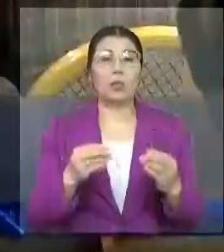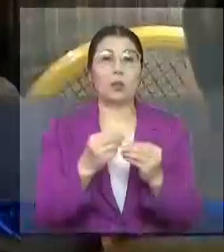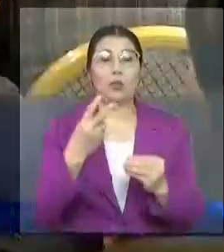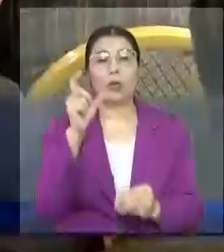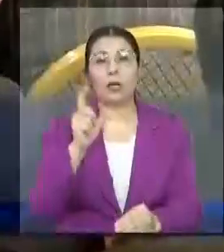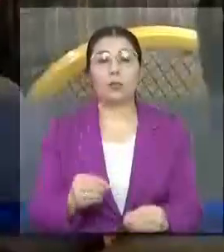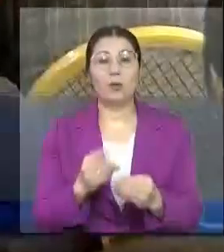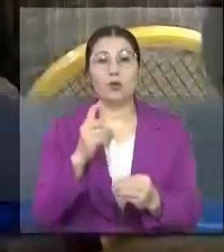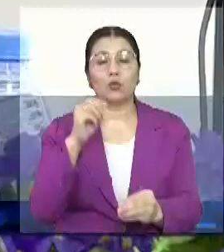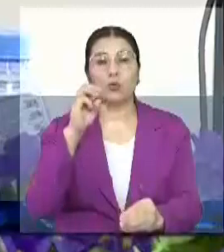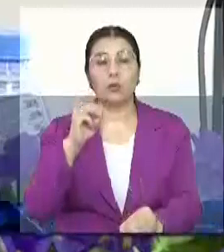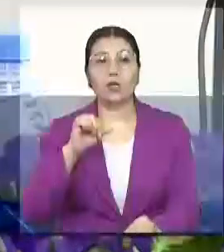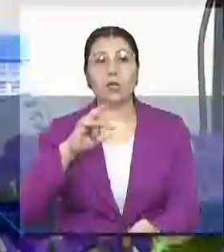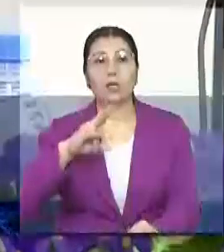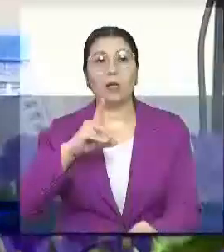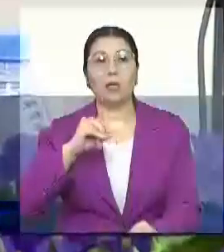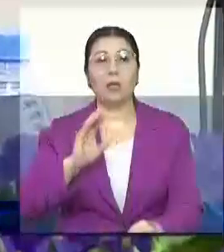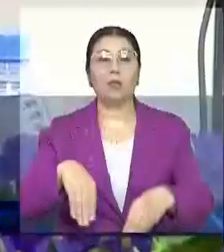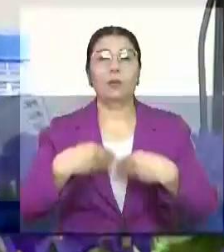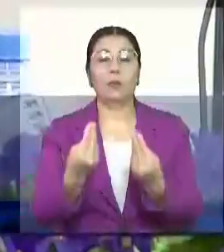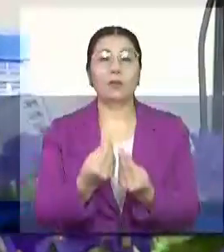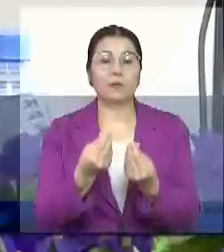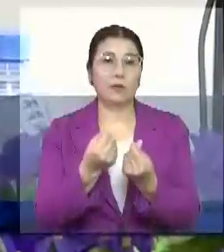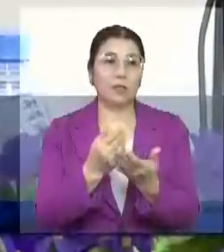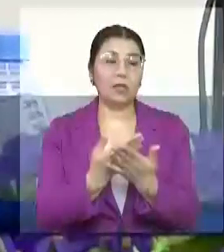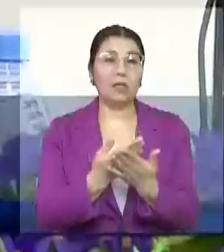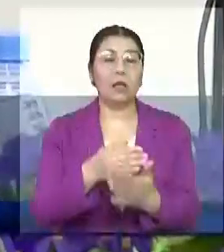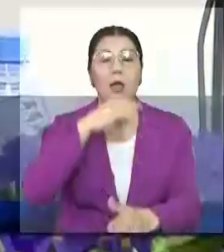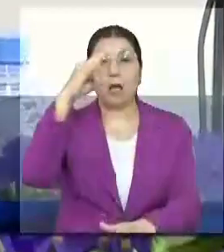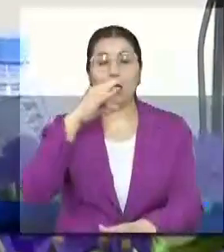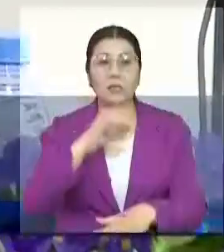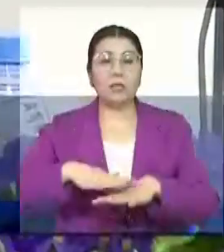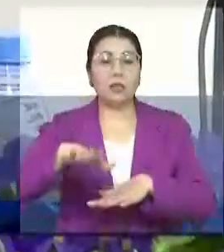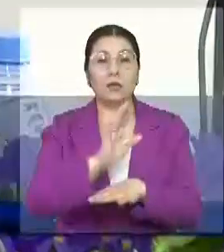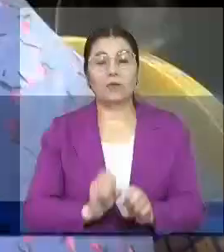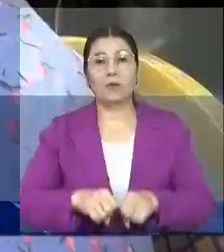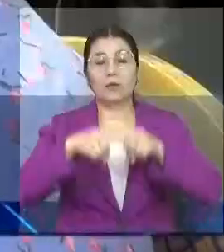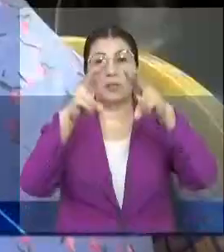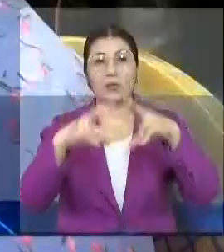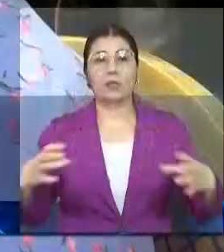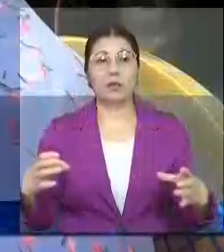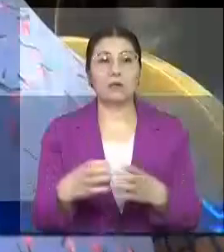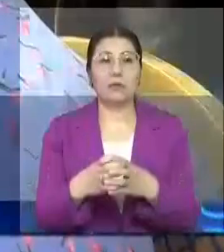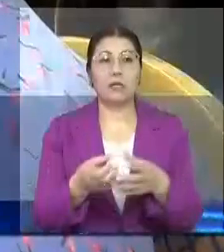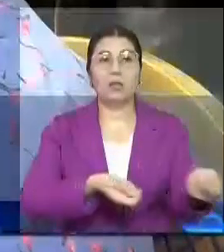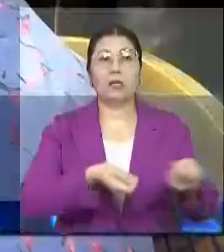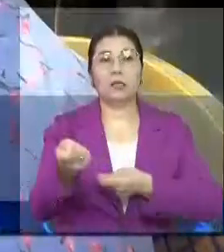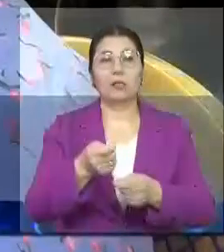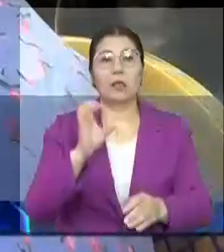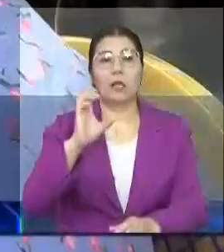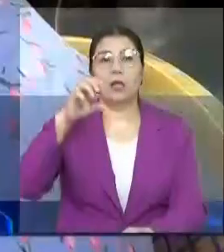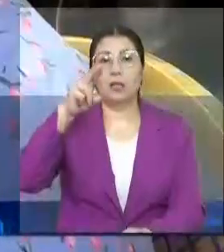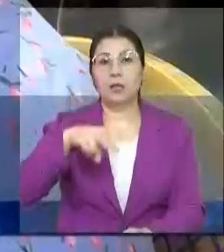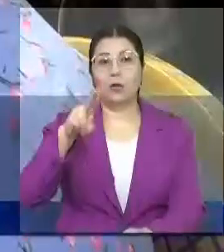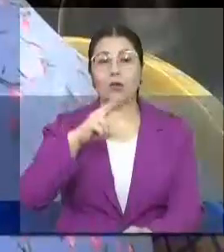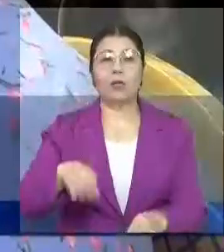100 000 теңгелік сертификаттар табыс етілді. Қаржылай сыйлықты Қазақстан Республикасы кәсіподақтар федерациясының төрағасы Сатыбалды Дәулеталин келіп арнайы